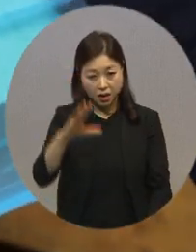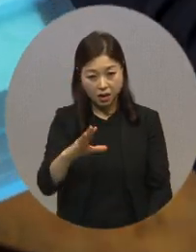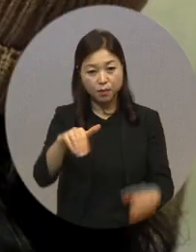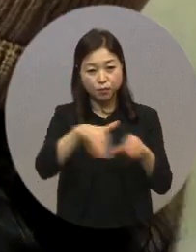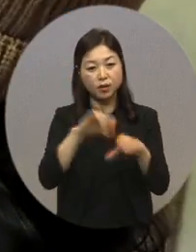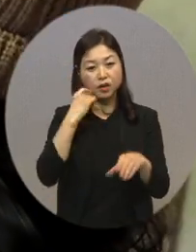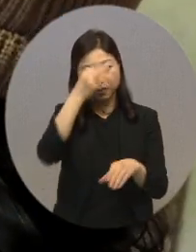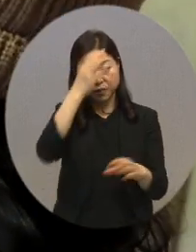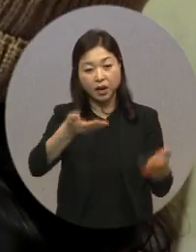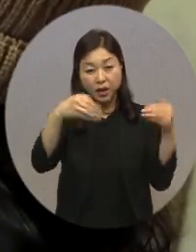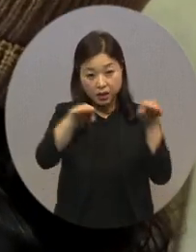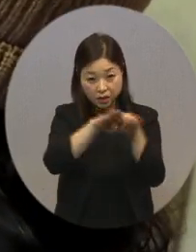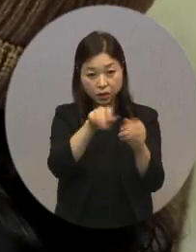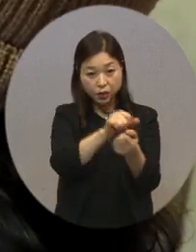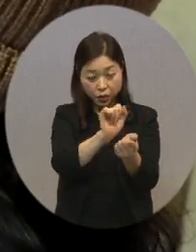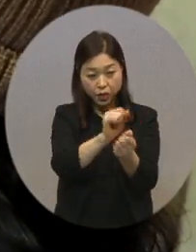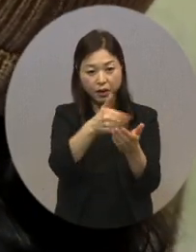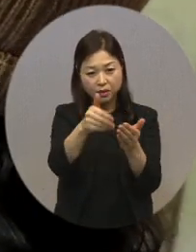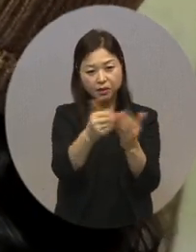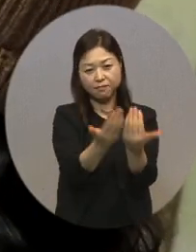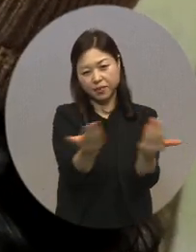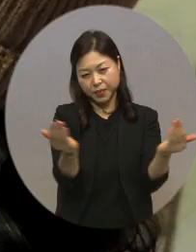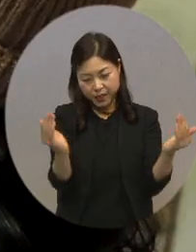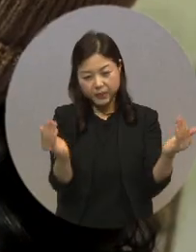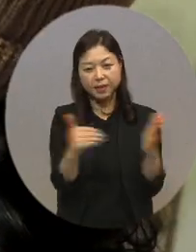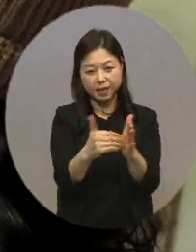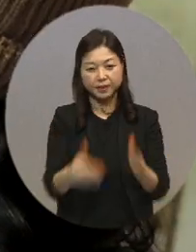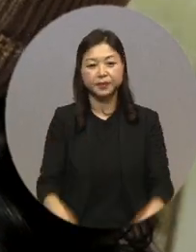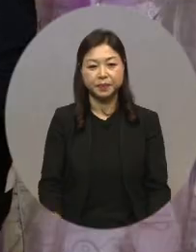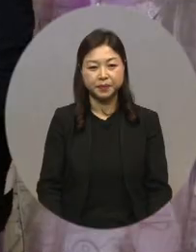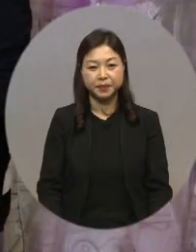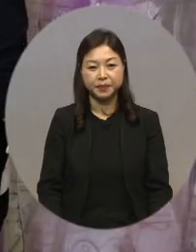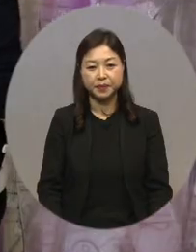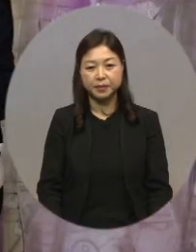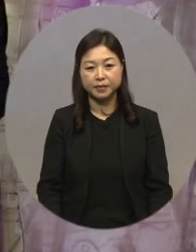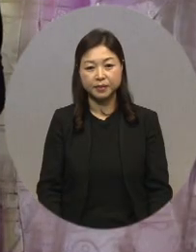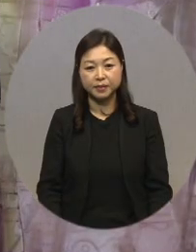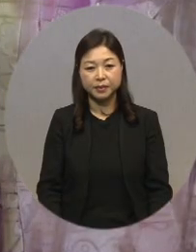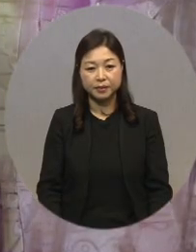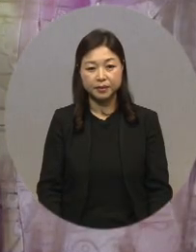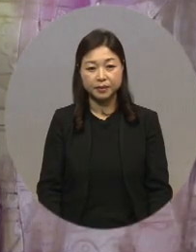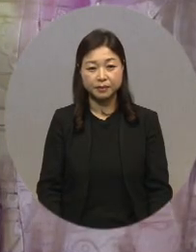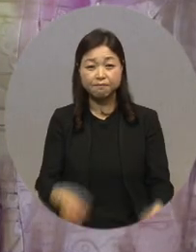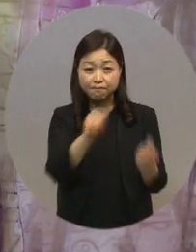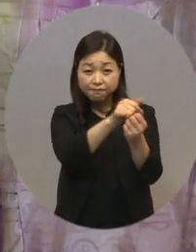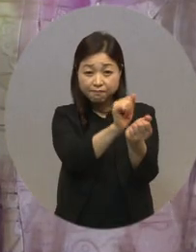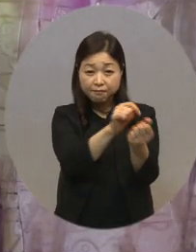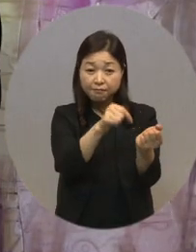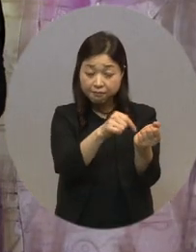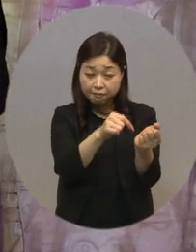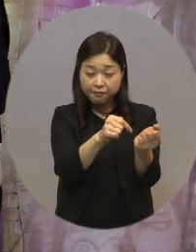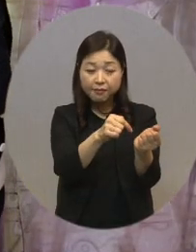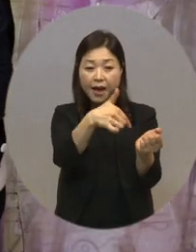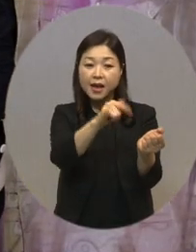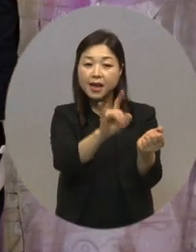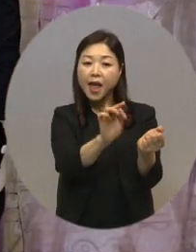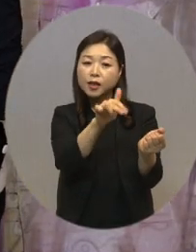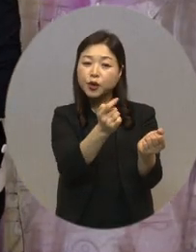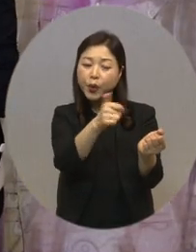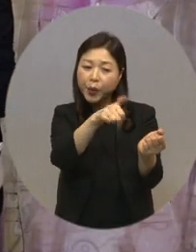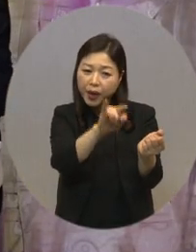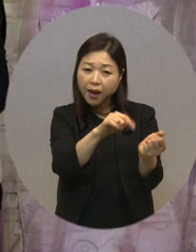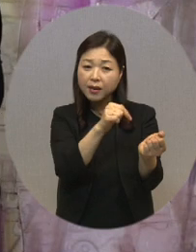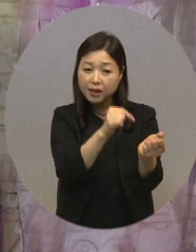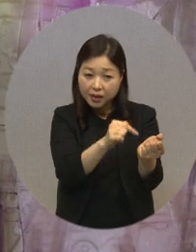대작 위주의 갱족의 작품전을 성황리에 마쳤습니다. 작가는 갱족의라는 소재의 특성에 국한되지